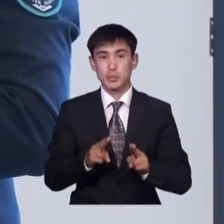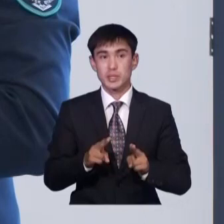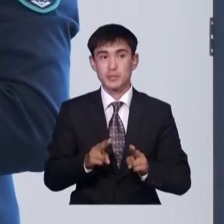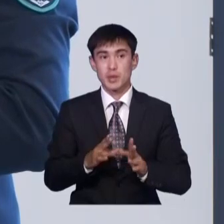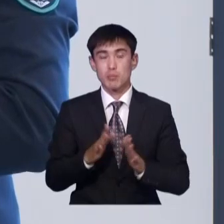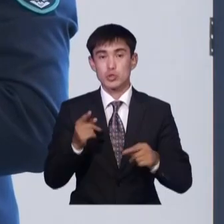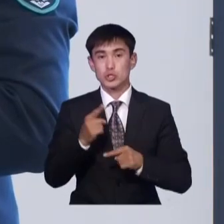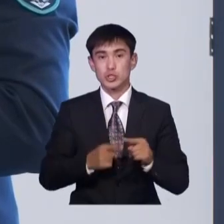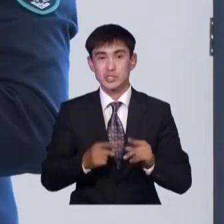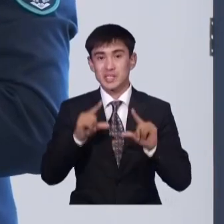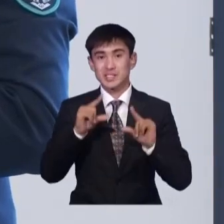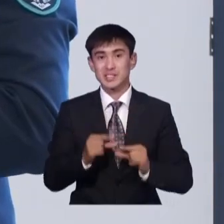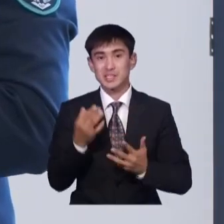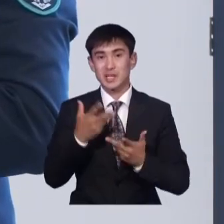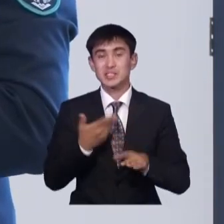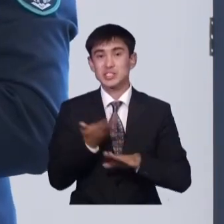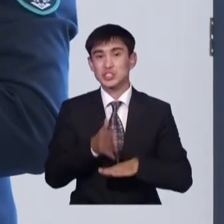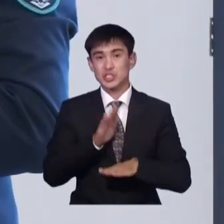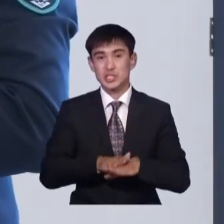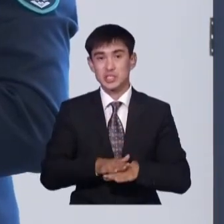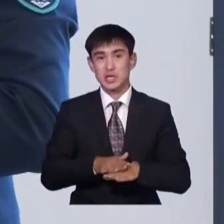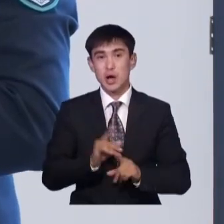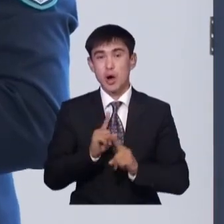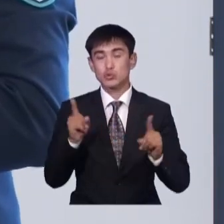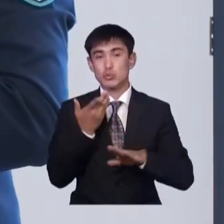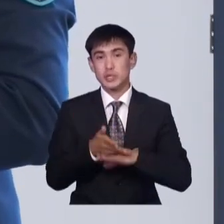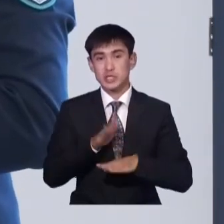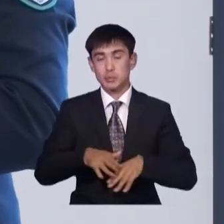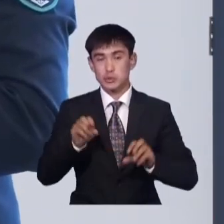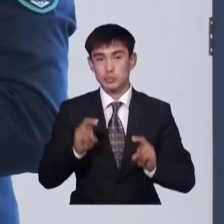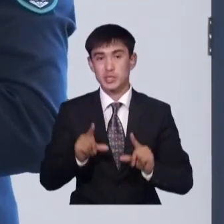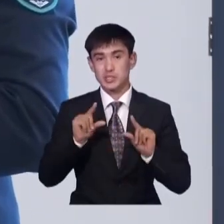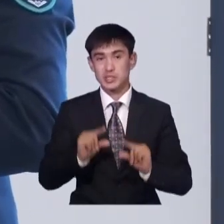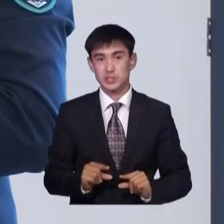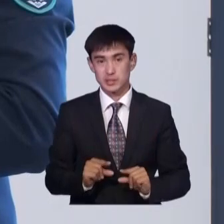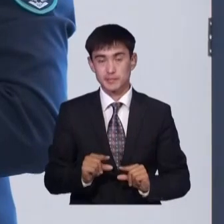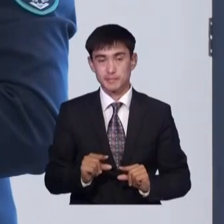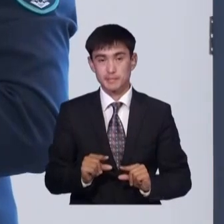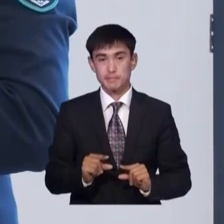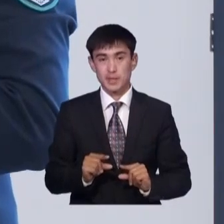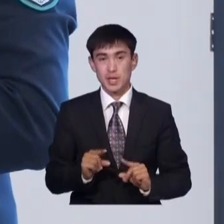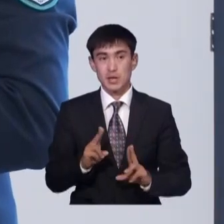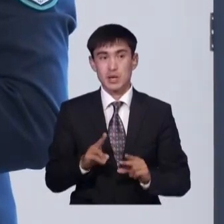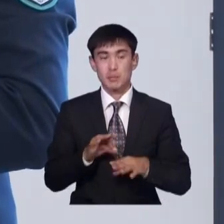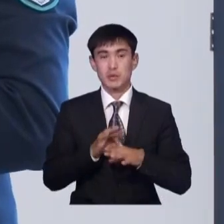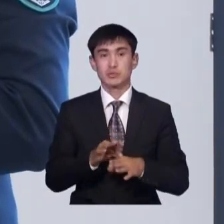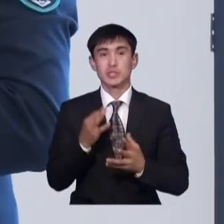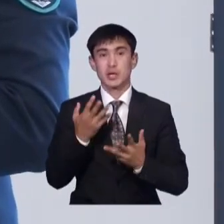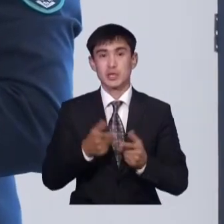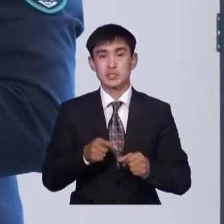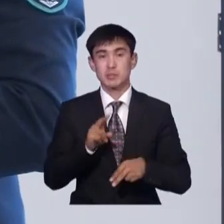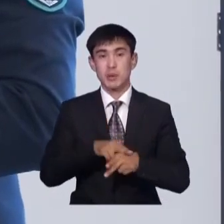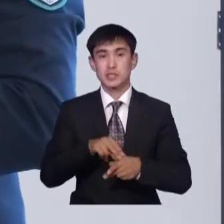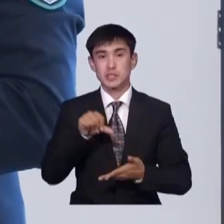средней тяжести снизилось количество тяжких и особо тяжких преступлений. 48% от общего числа количества зарегистрированных